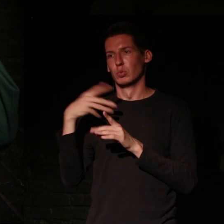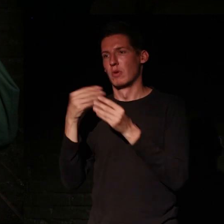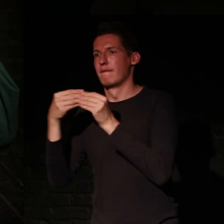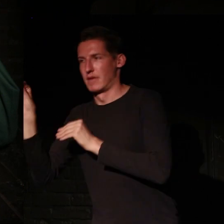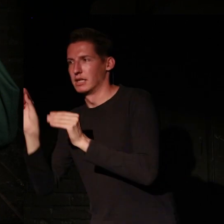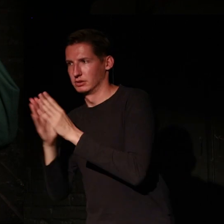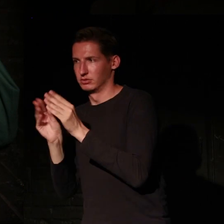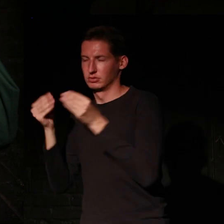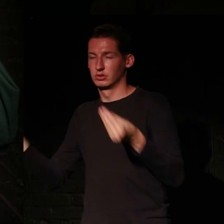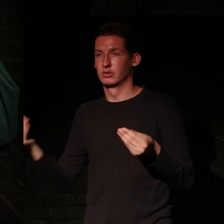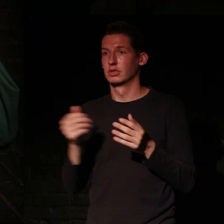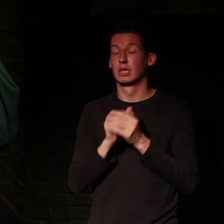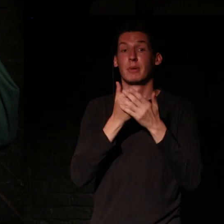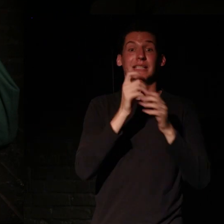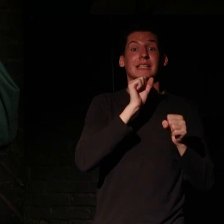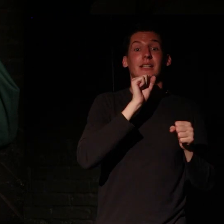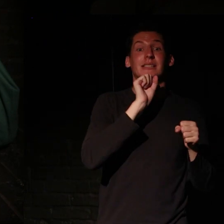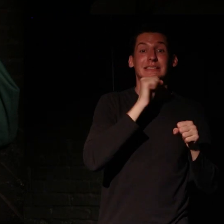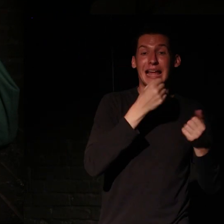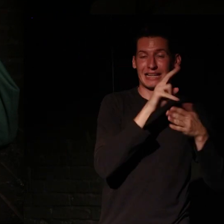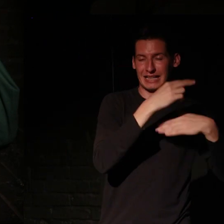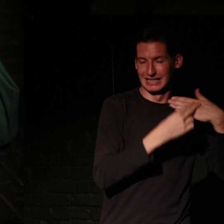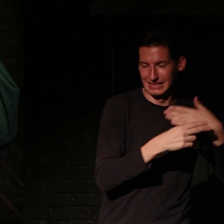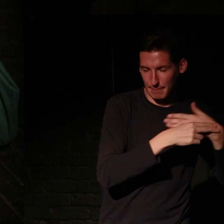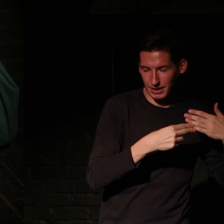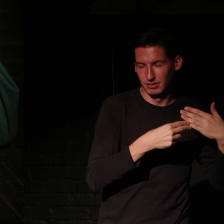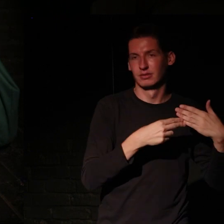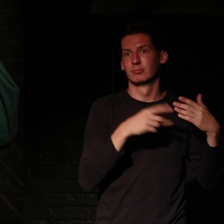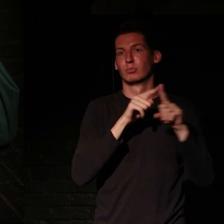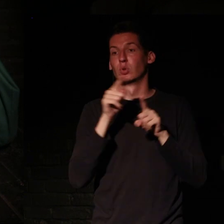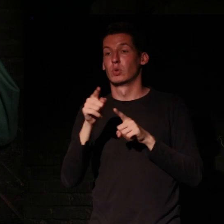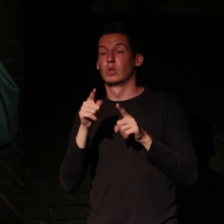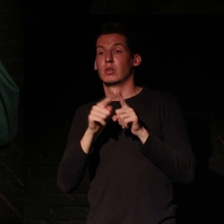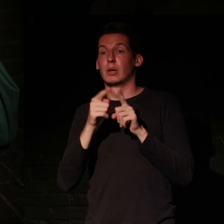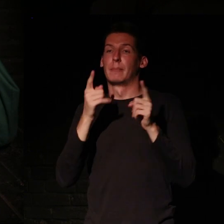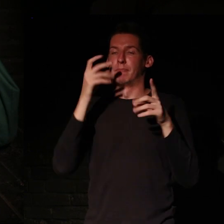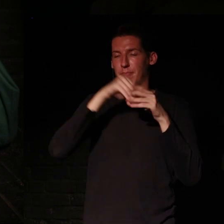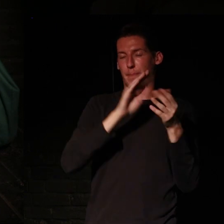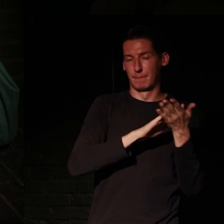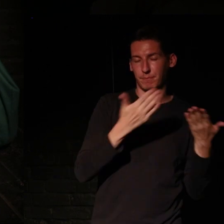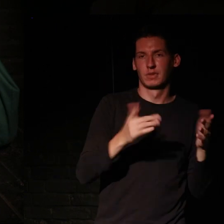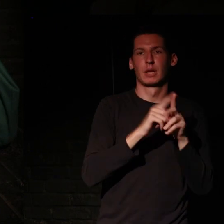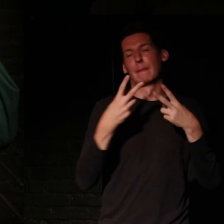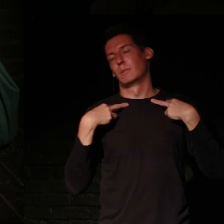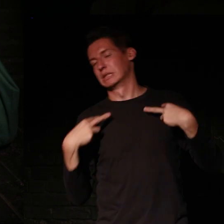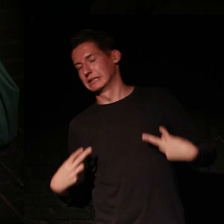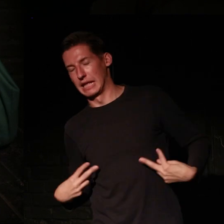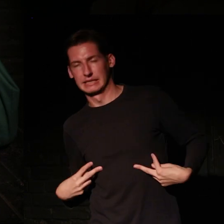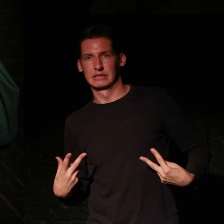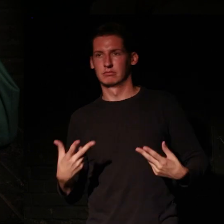Starym Testamencie, bo jeżeli chodzi o Nowy Testament, to w Bibliach, nazwijmy to protestanckich,